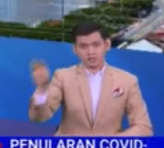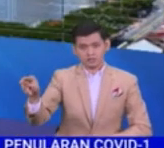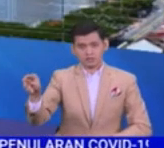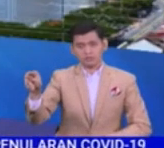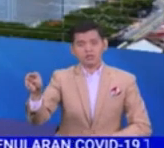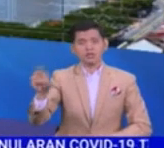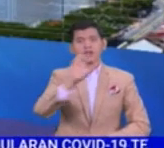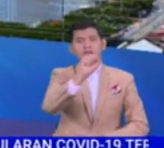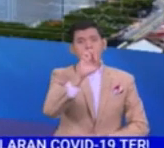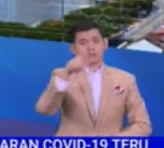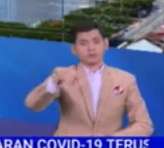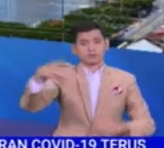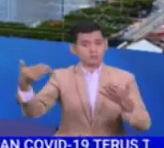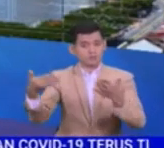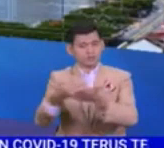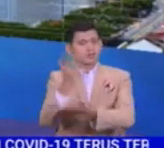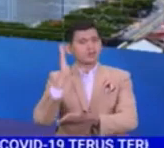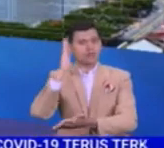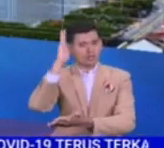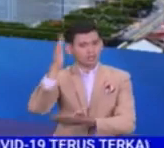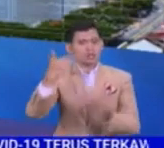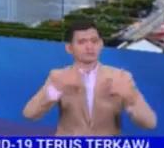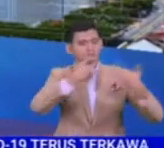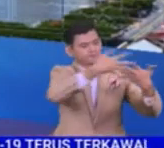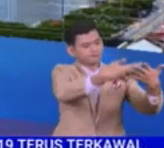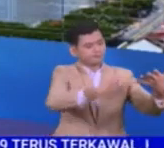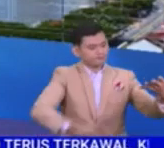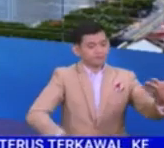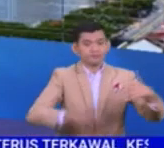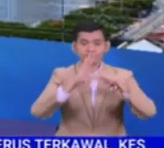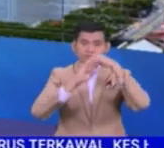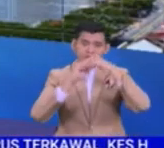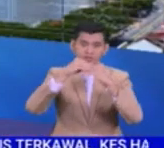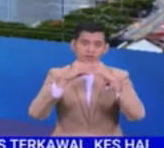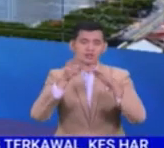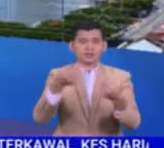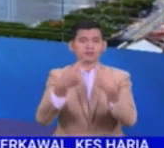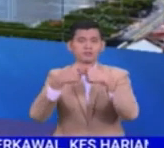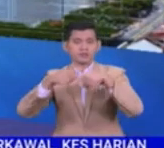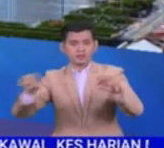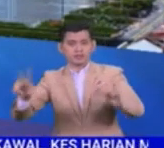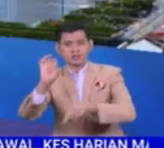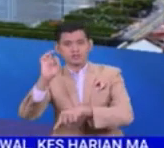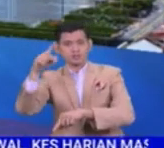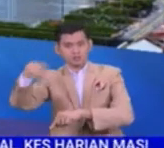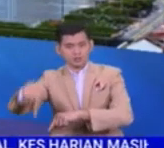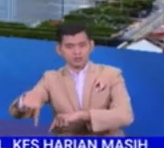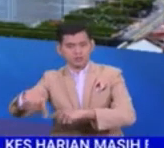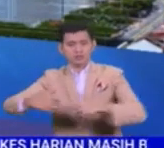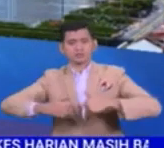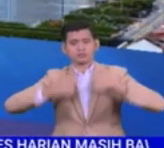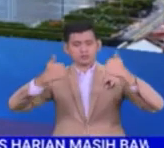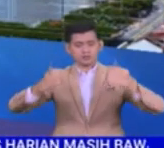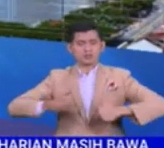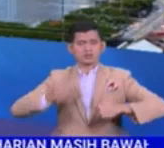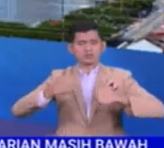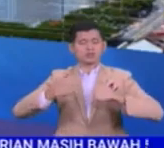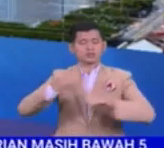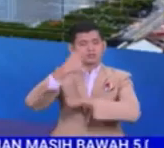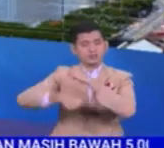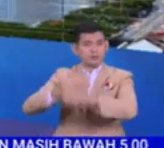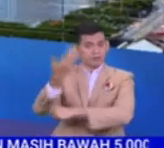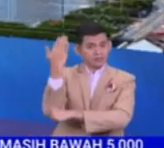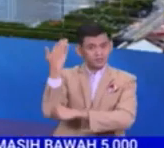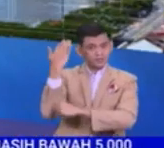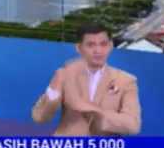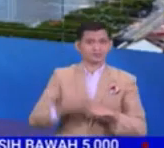mendedahkan SOP baharu tersebut akan mengandungi beberapa kelonggaran jika dibandingkan dengan SOP sambutan Hari Raya Aidilfitri